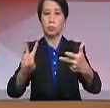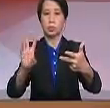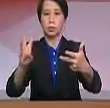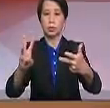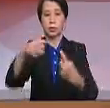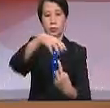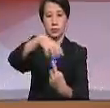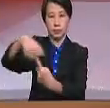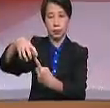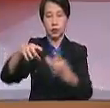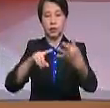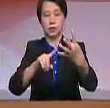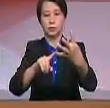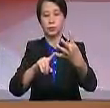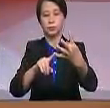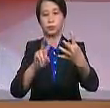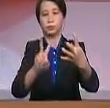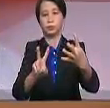2,626 penjaja dan